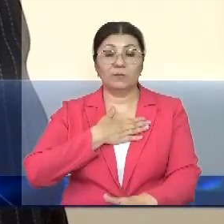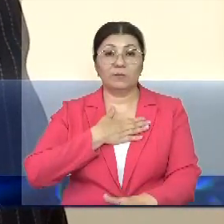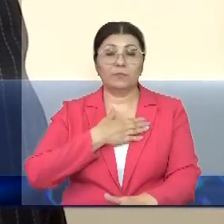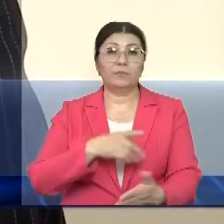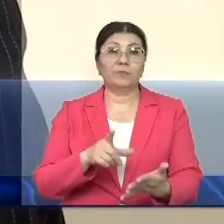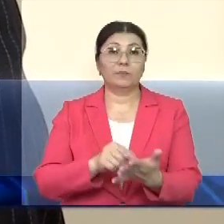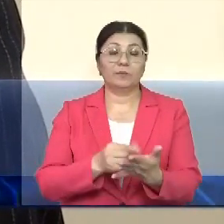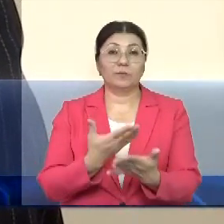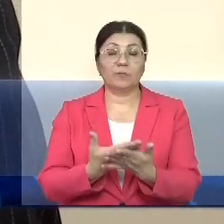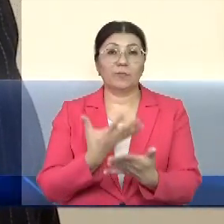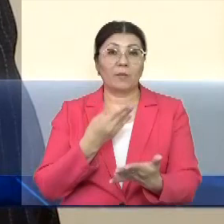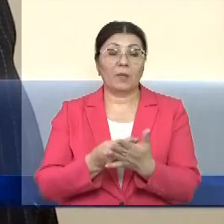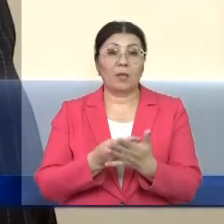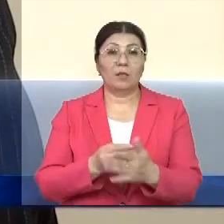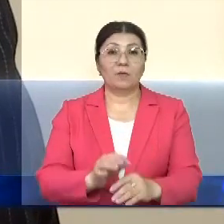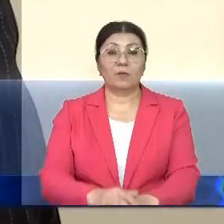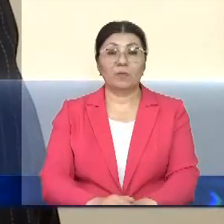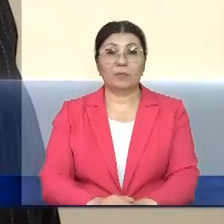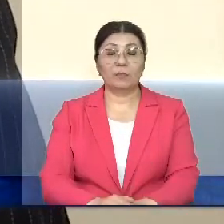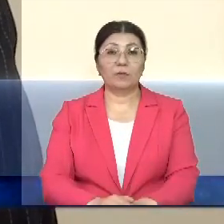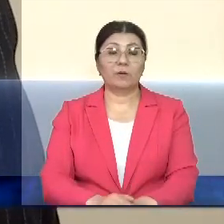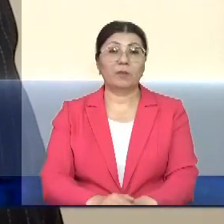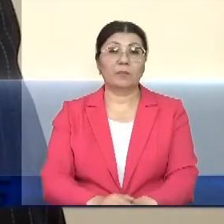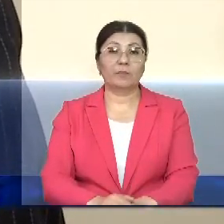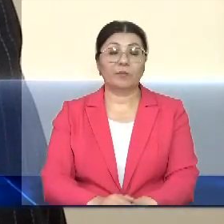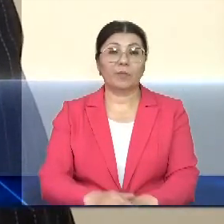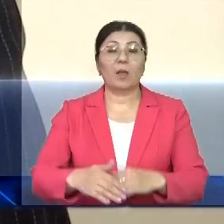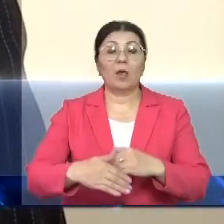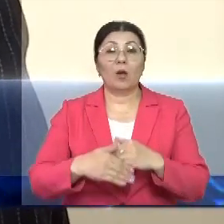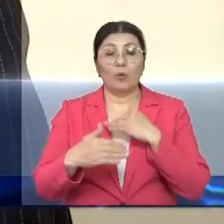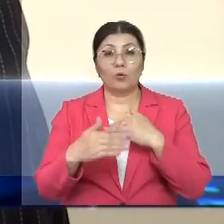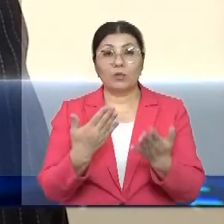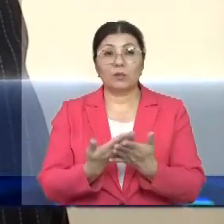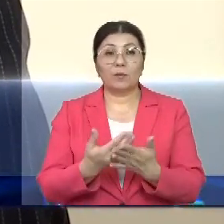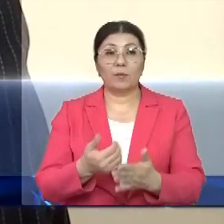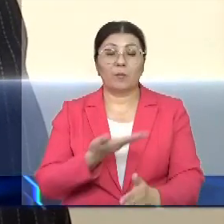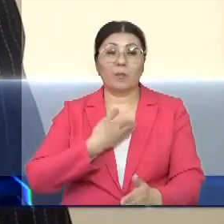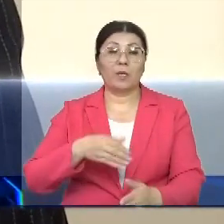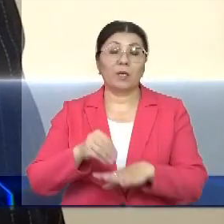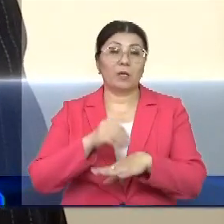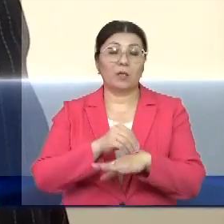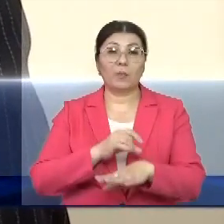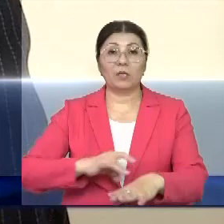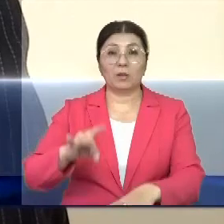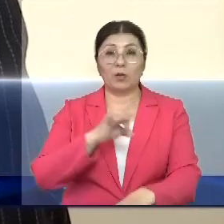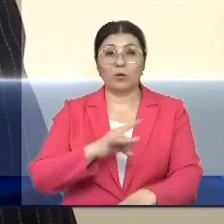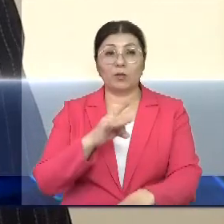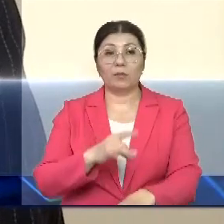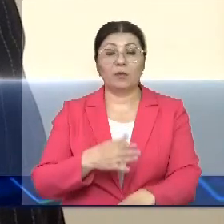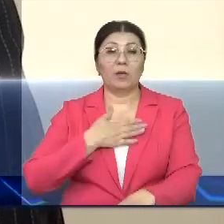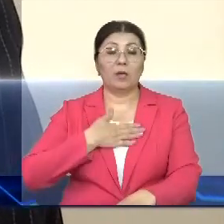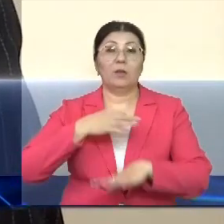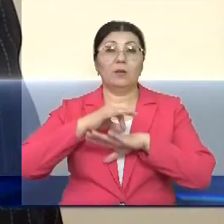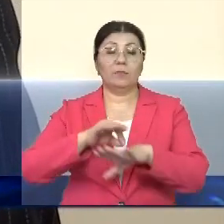ветеранов по своему округу, по своим участкам. И мы, конечно, как акимат, районный акимат, активно